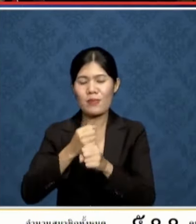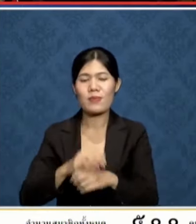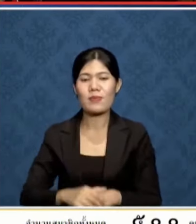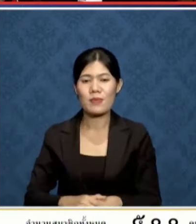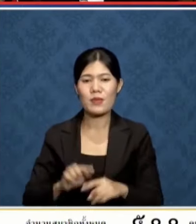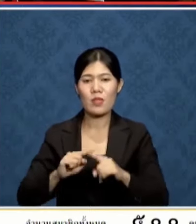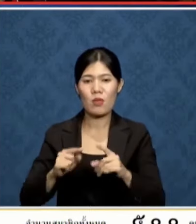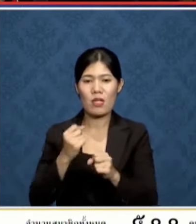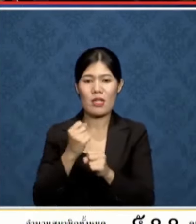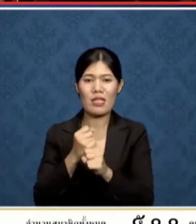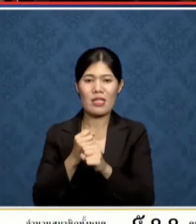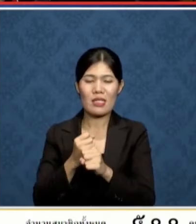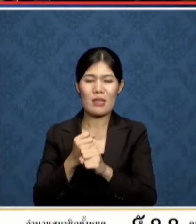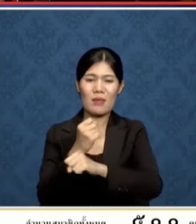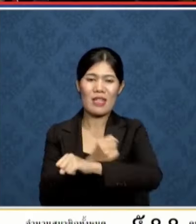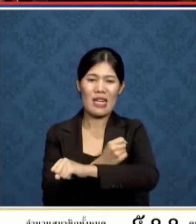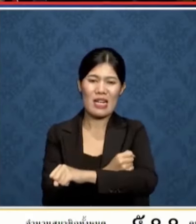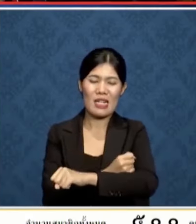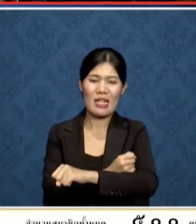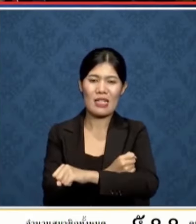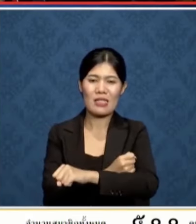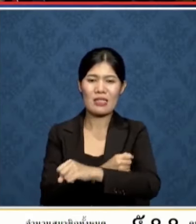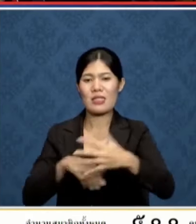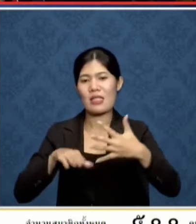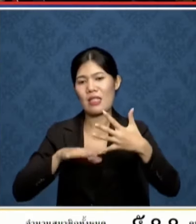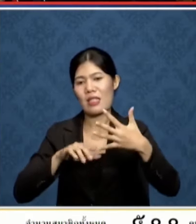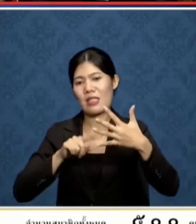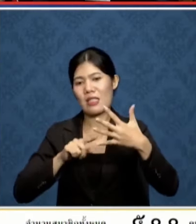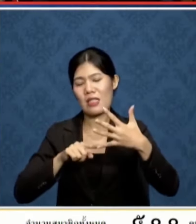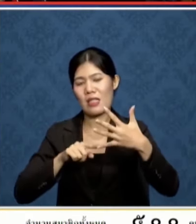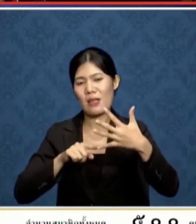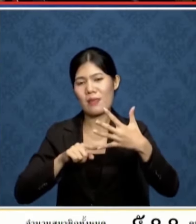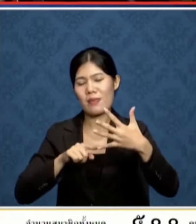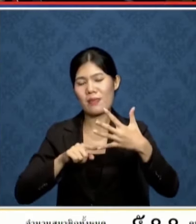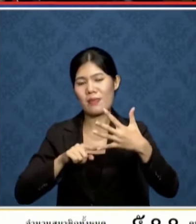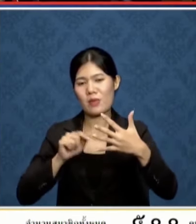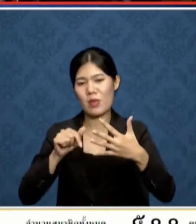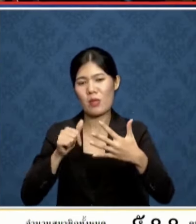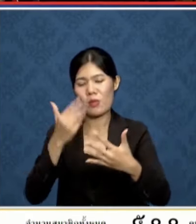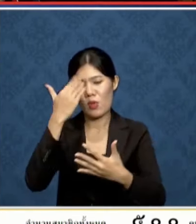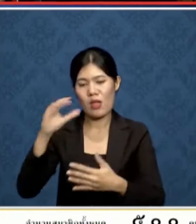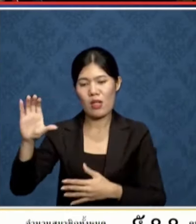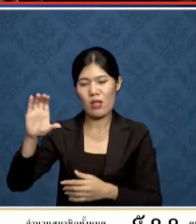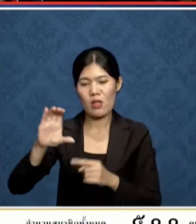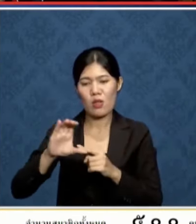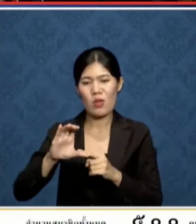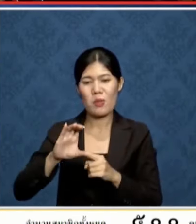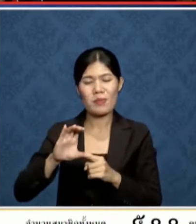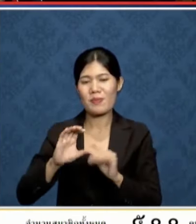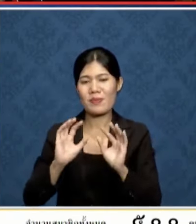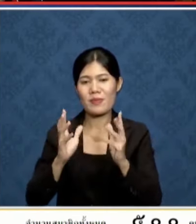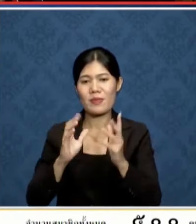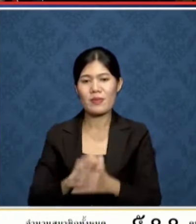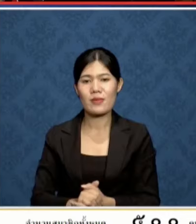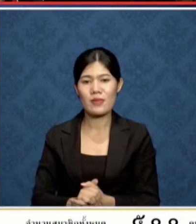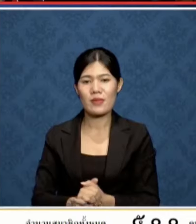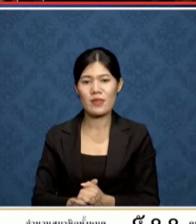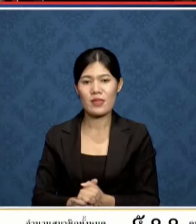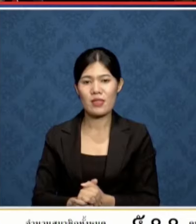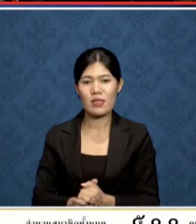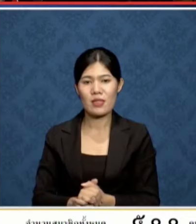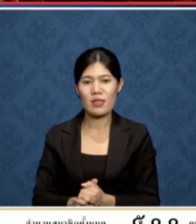ปัญหาที่เราถกเถียงกันบ่อยครั้งมากครับเรื่องเหล่านี้ส่วนหนึ่งก็มาจากการขาดงบประมาณครับแม้แต่สำนักงานประกันสังคมครับที่ดูเหมือนว่าจะมีงบ